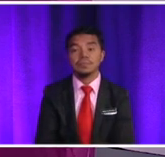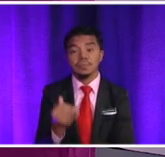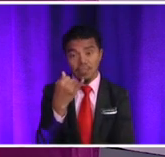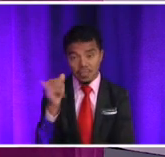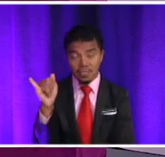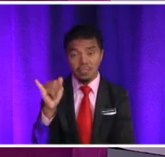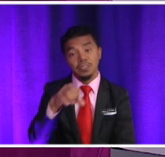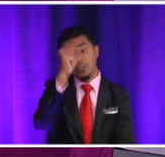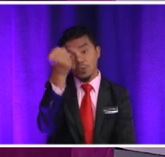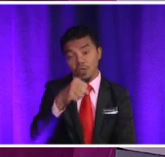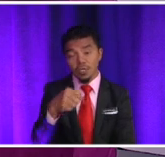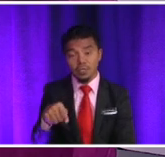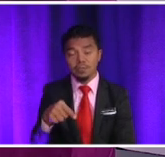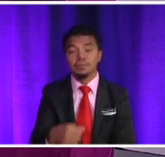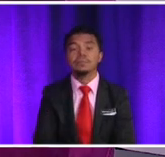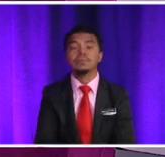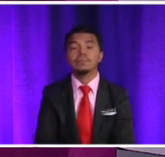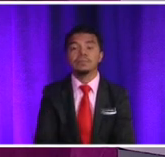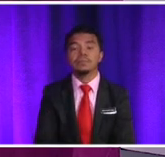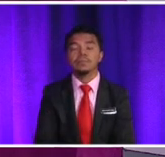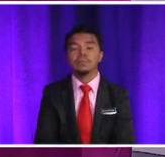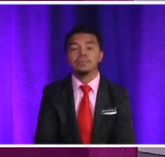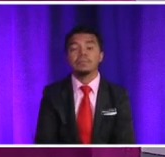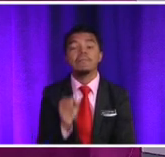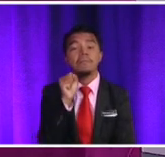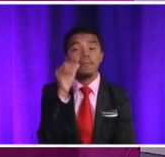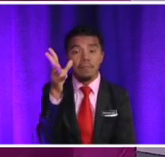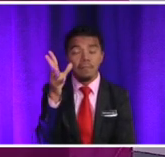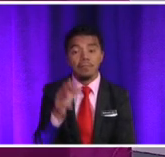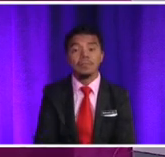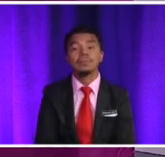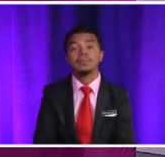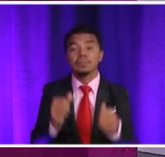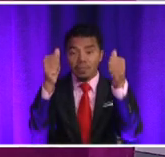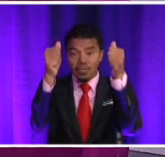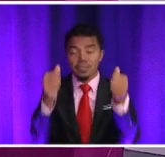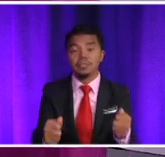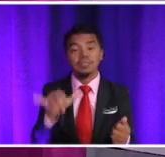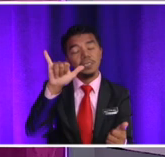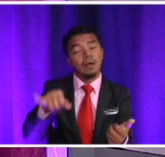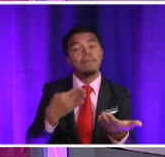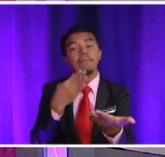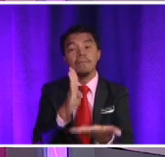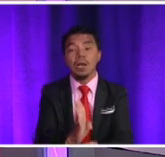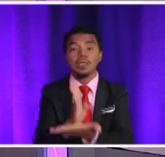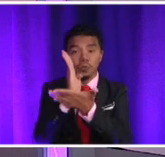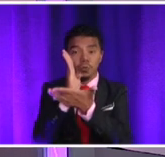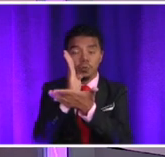murid lagi kerajaan yang membantu Usahawan dalam bidang pemasaran